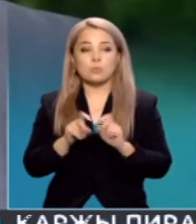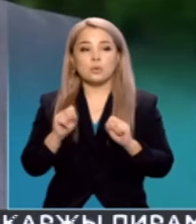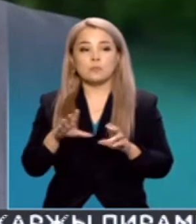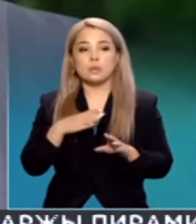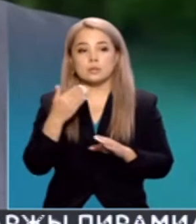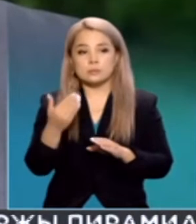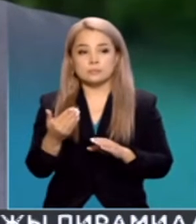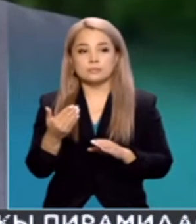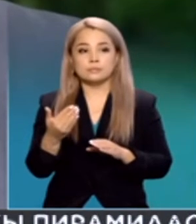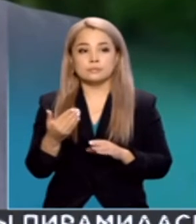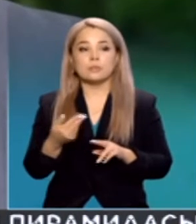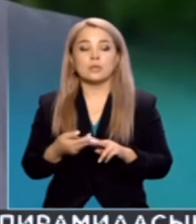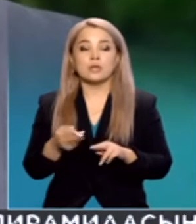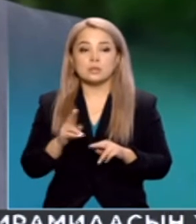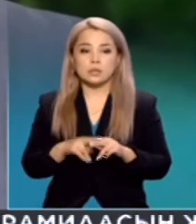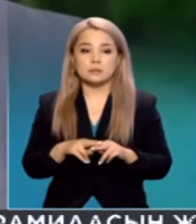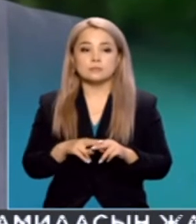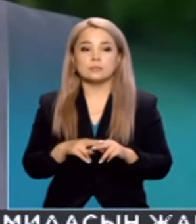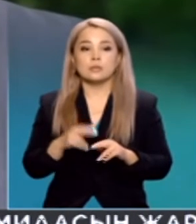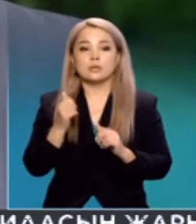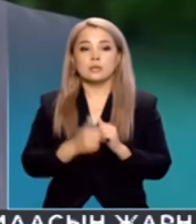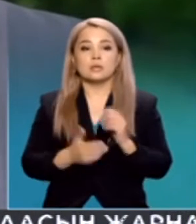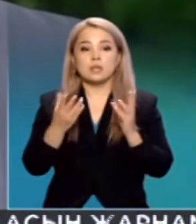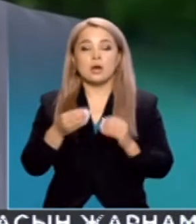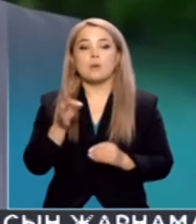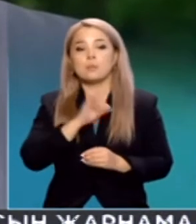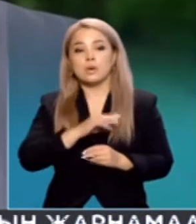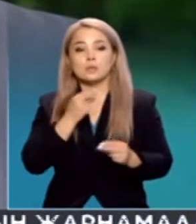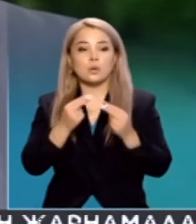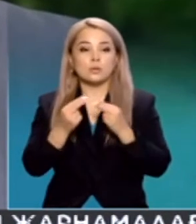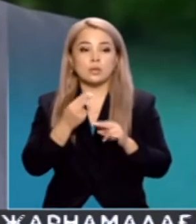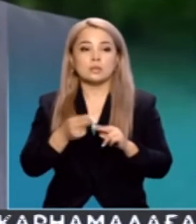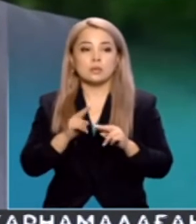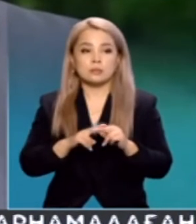мүмкін жаңағы күнделікті